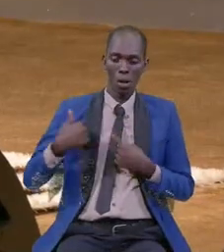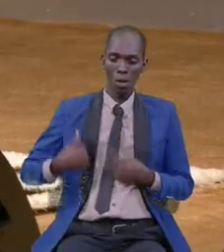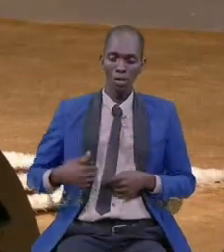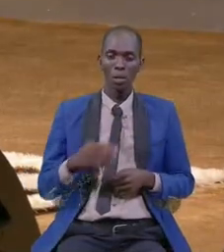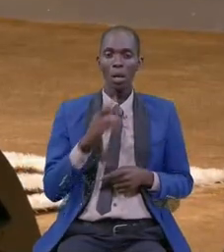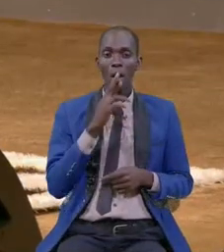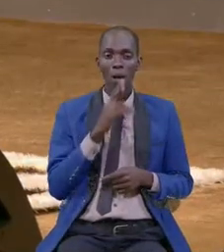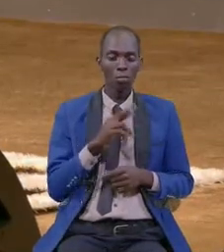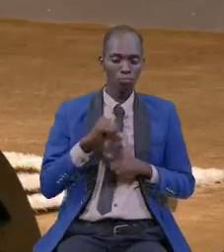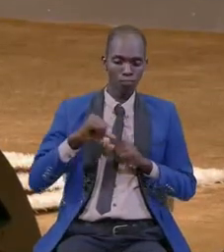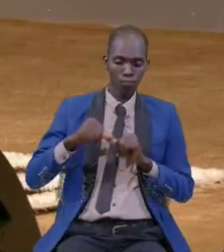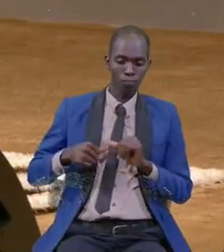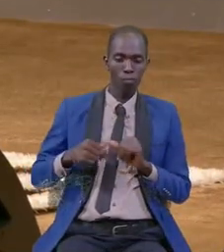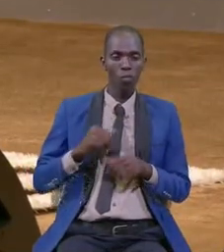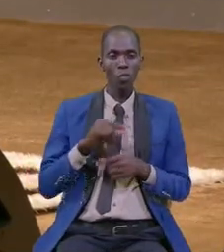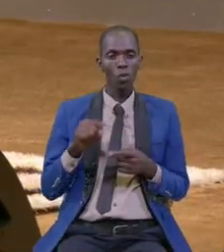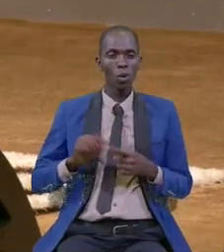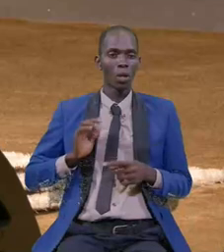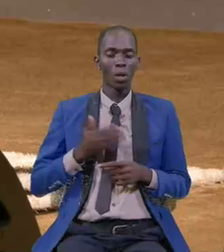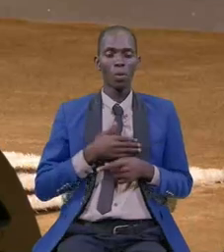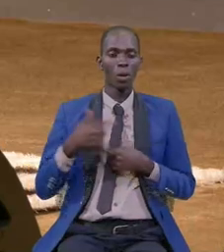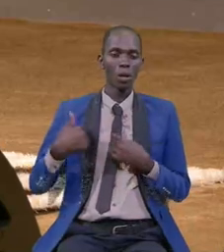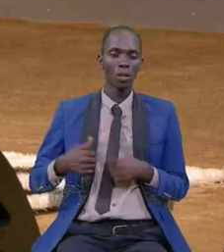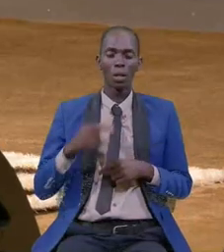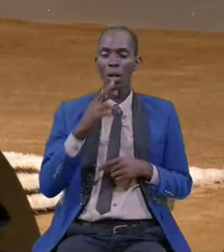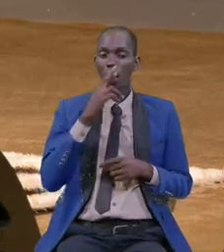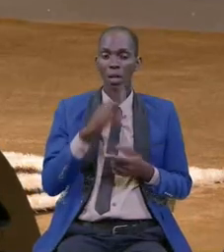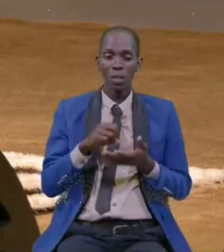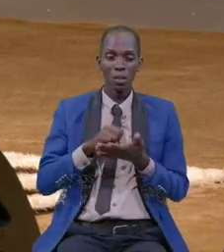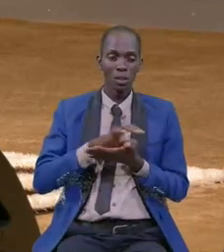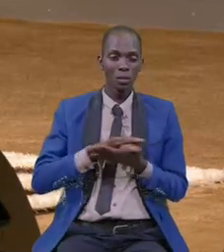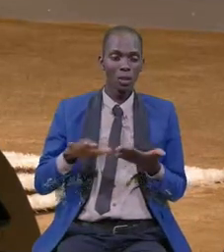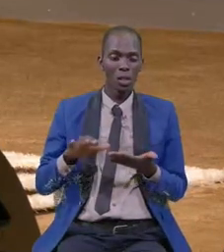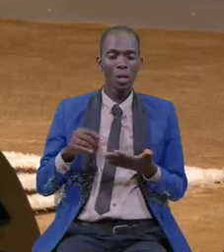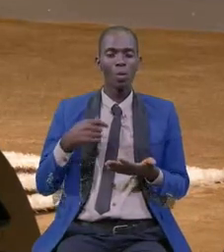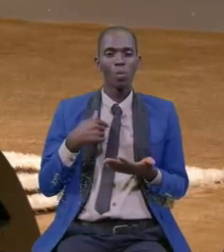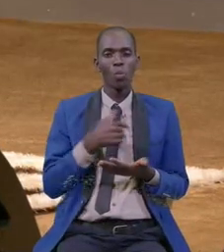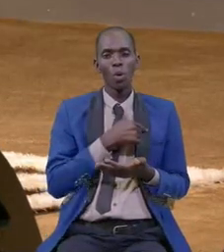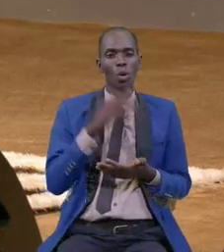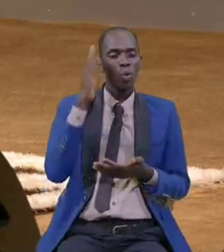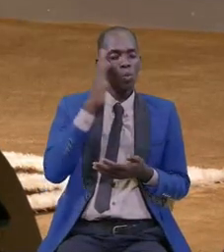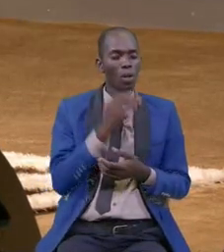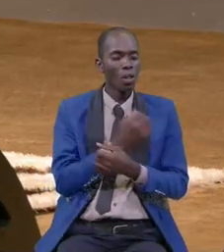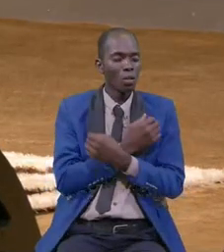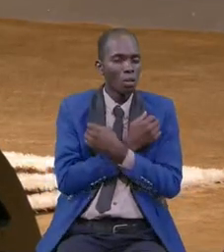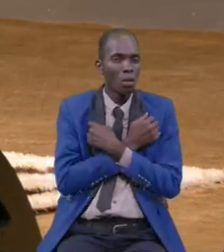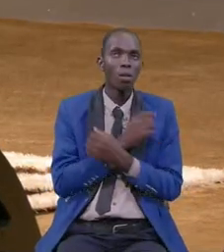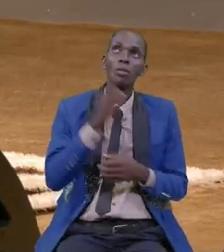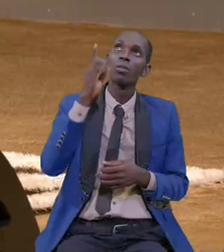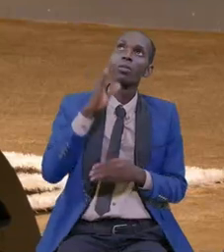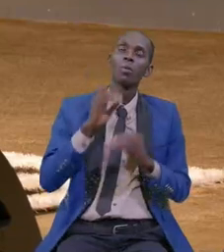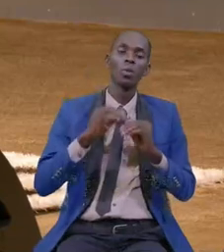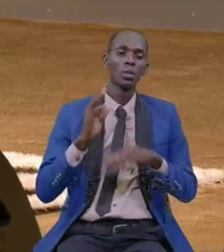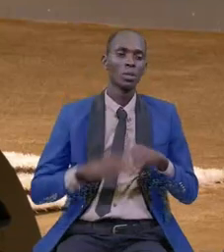si nos cœurs sont purifiés nous aimons Dieu au-delà de toute choses ainsi Christ